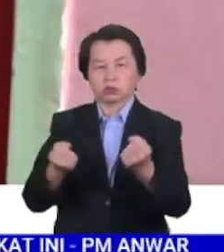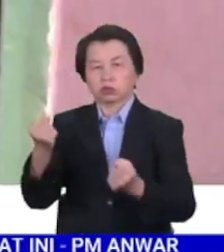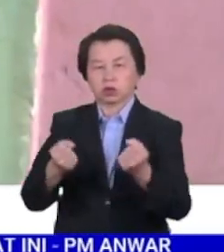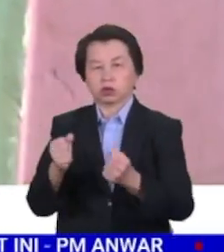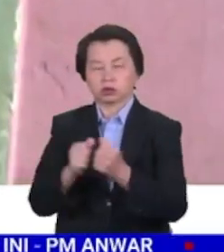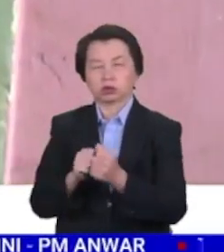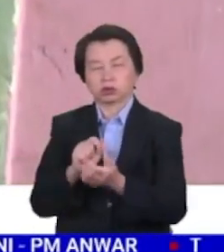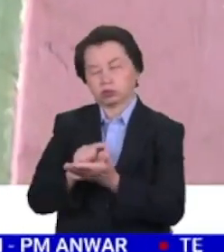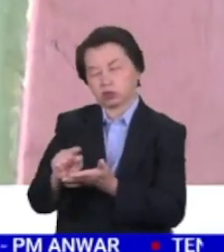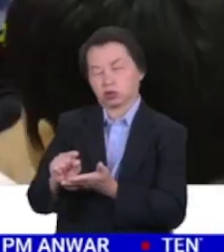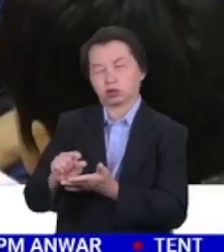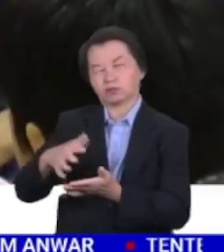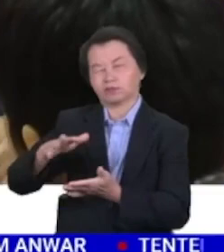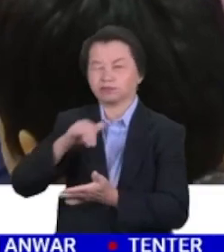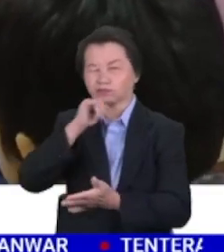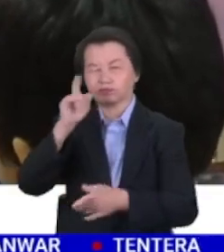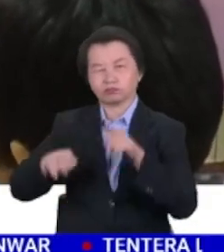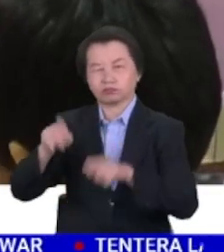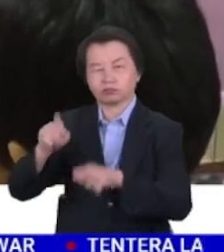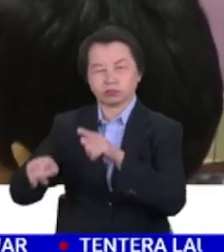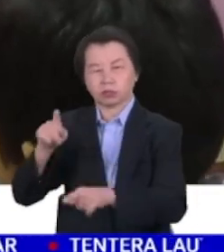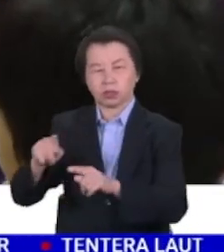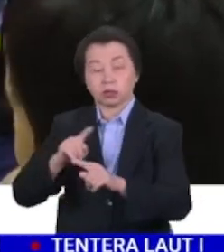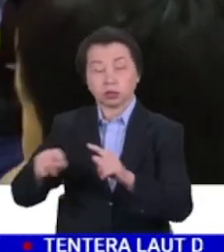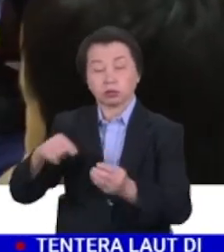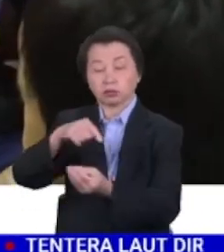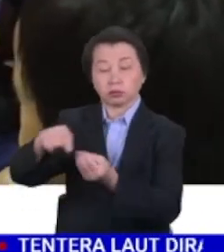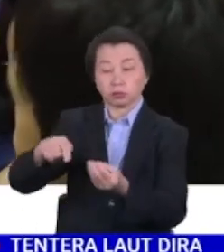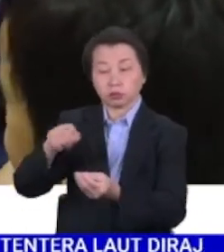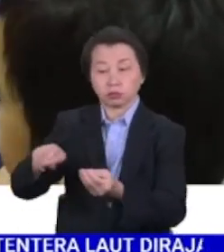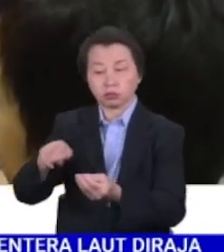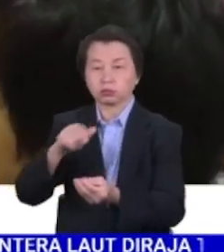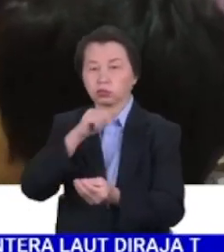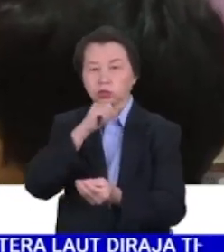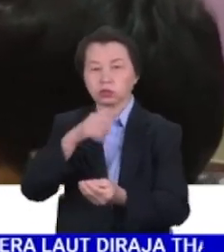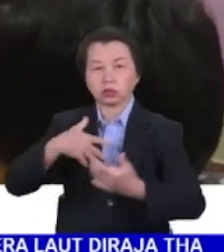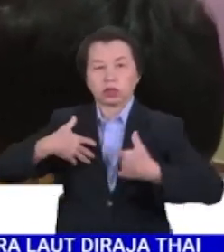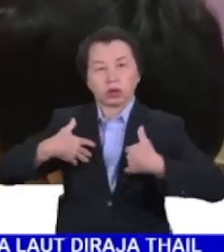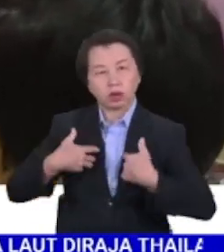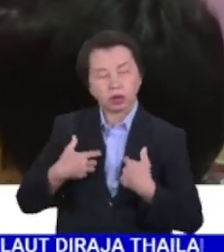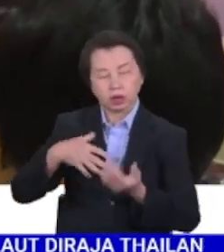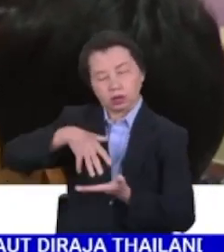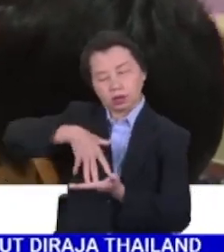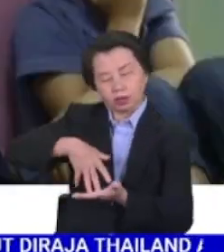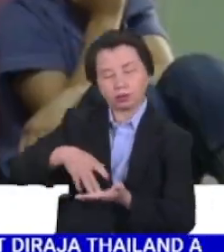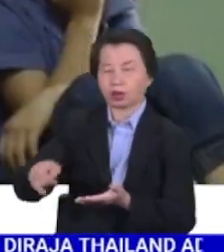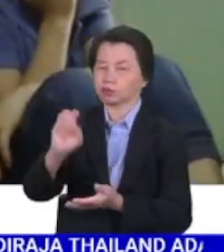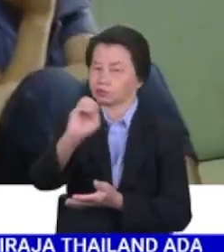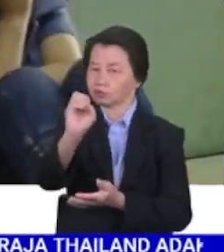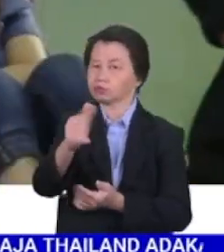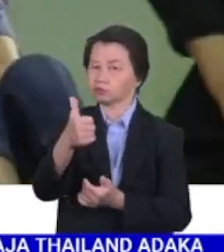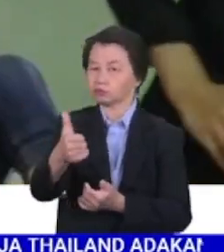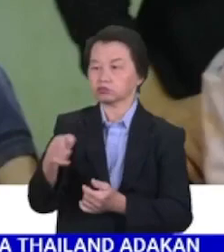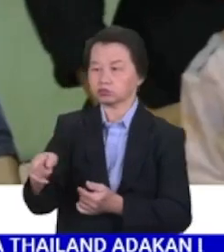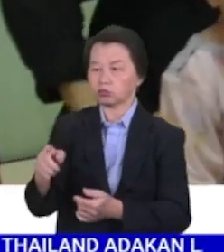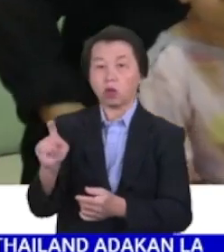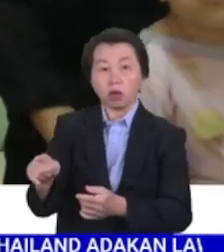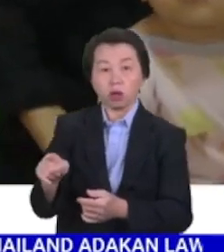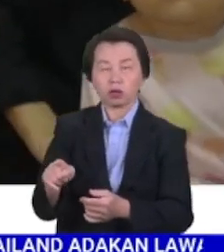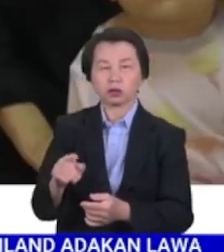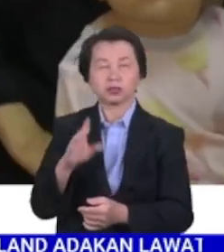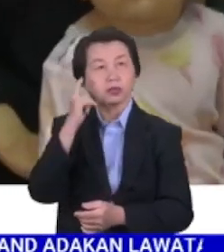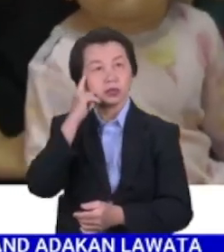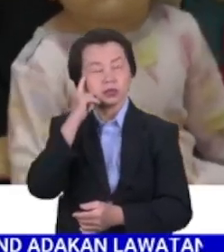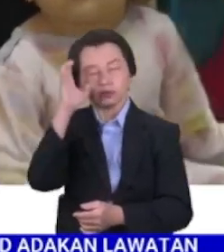dengan pendapatan tidak tetap. Namun, situasi itu tidak melemahkan semangat Nurul. Malah, dia